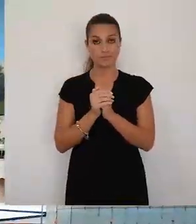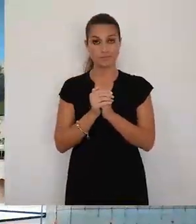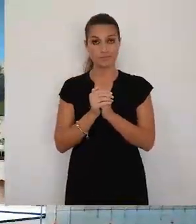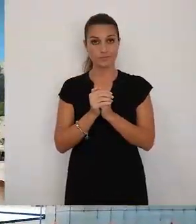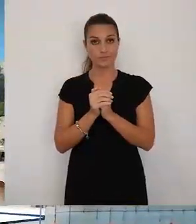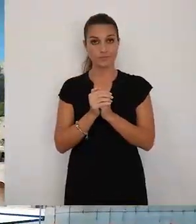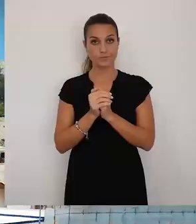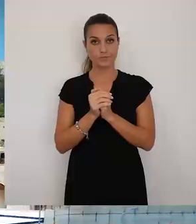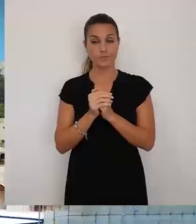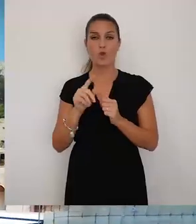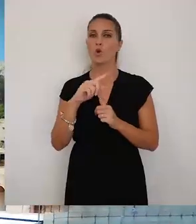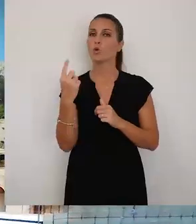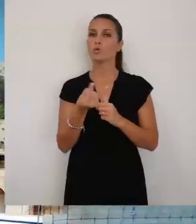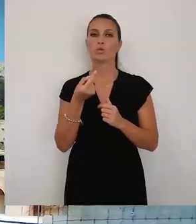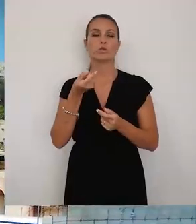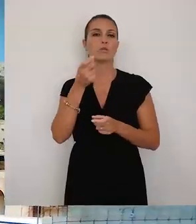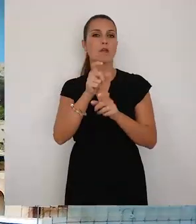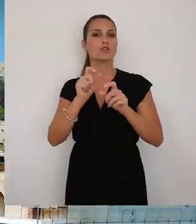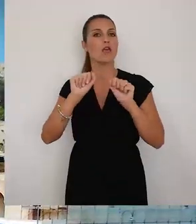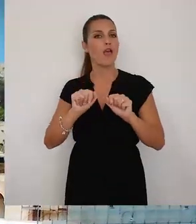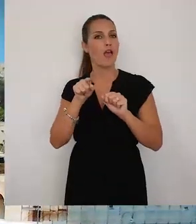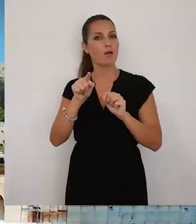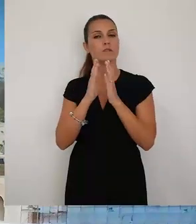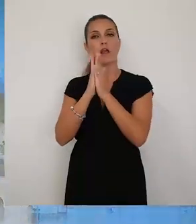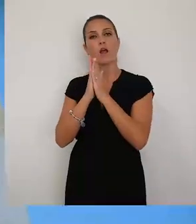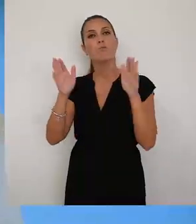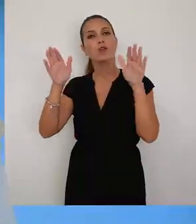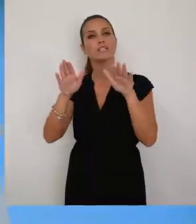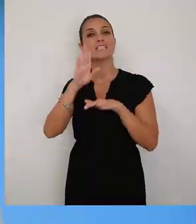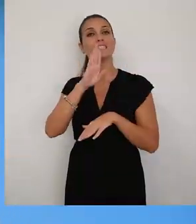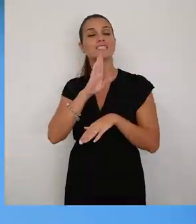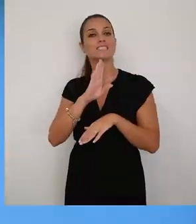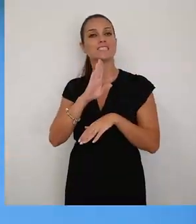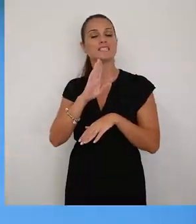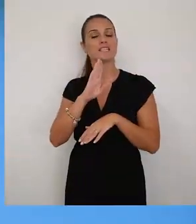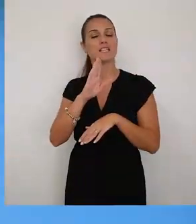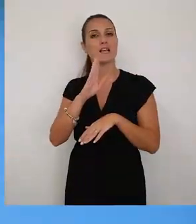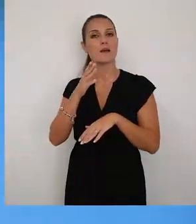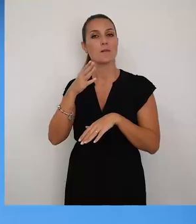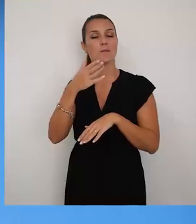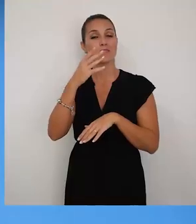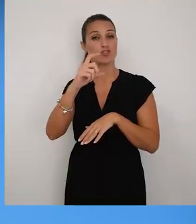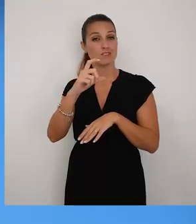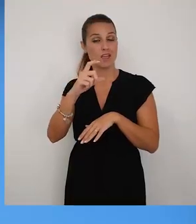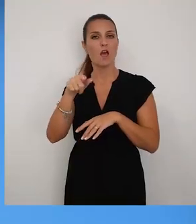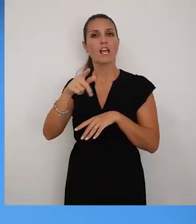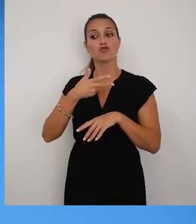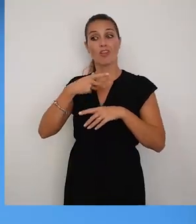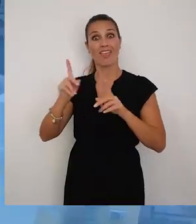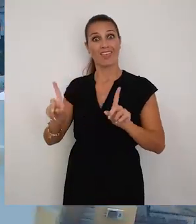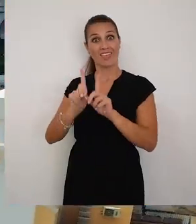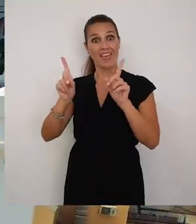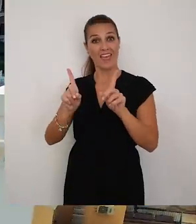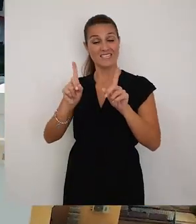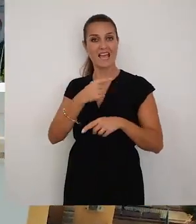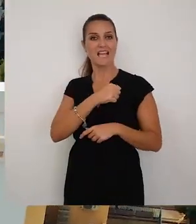Ad attestare la forte devozione del popolo per la sua protettrice, si erge nel paese la chiesa del Sacro Cuore di Gesù,